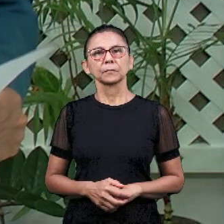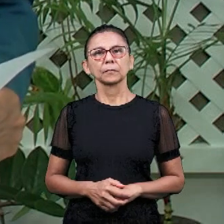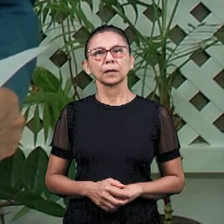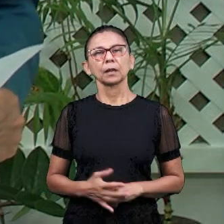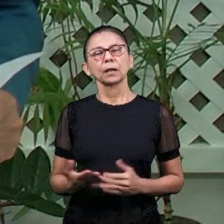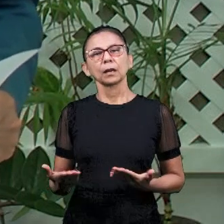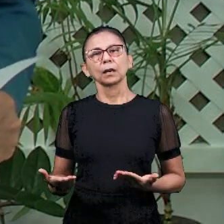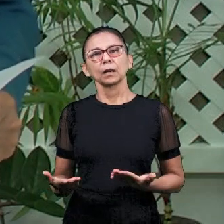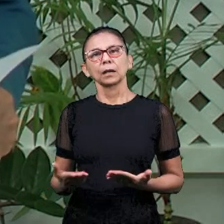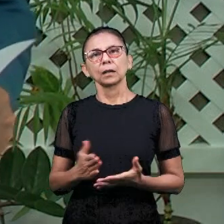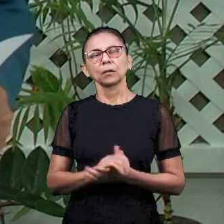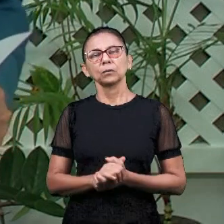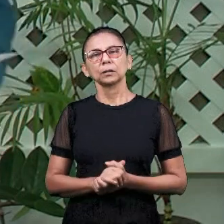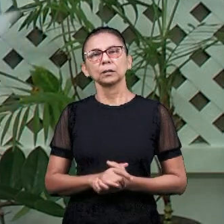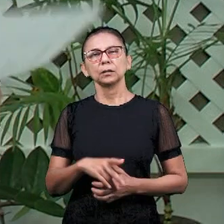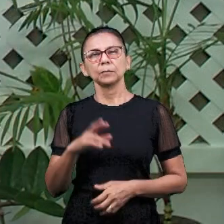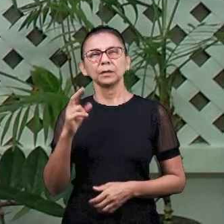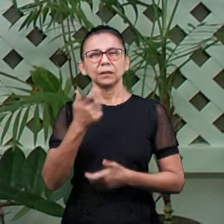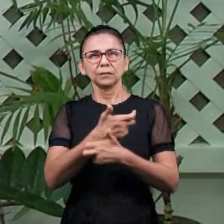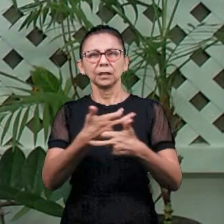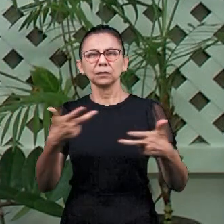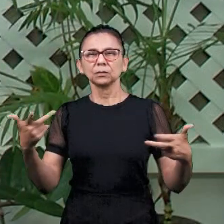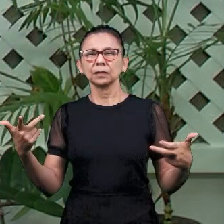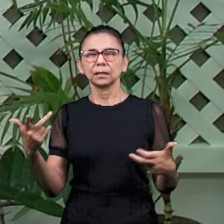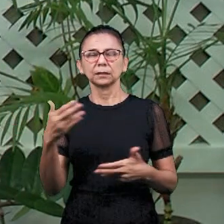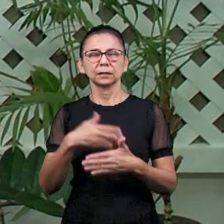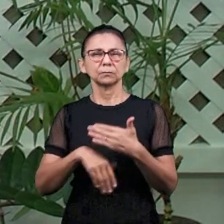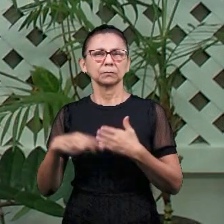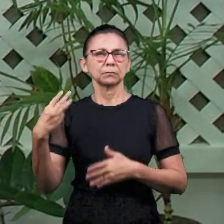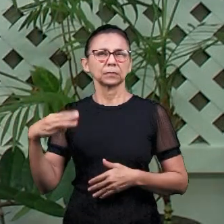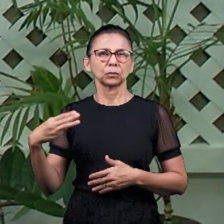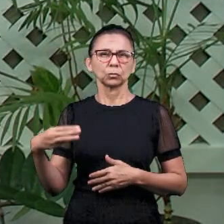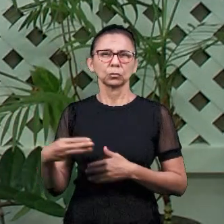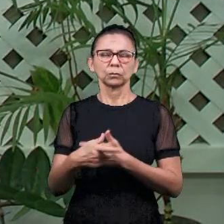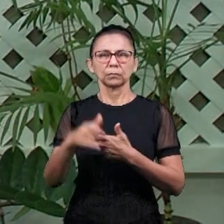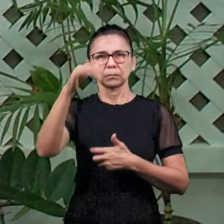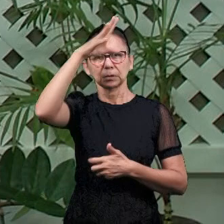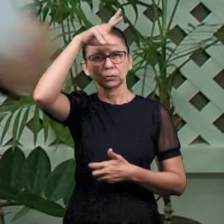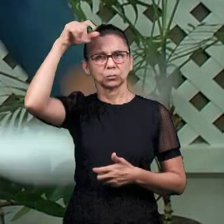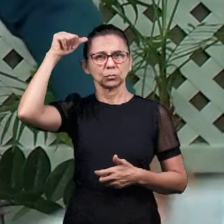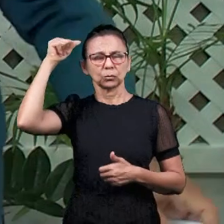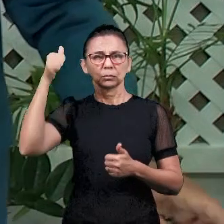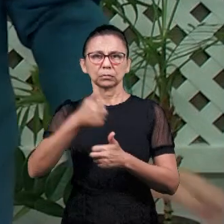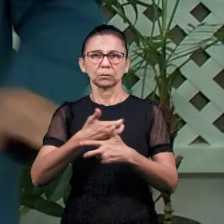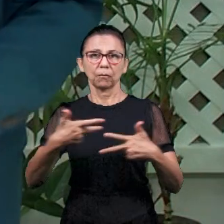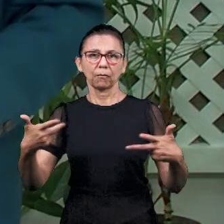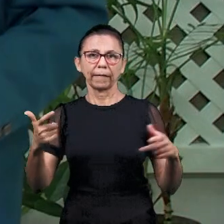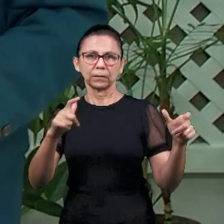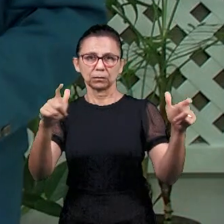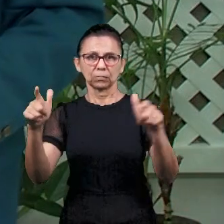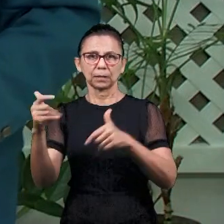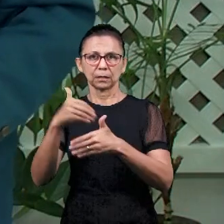commencé à se lever maintenant. Nous observons avec clarté ces frères qui se portent très bien.